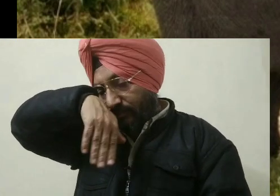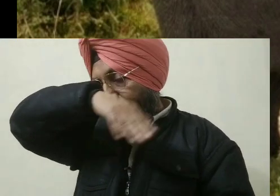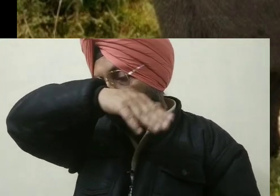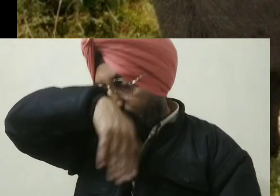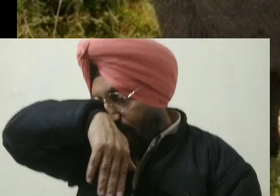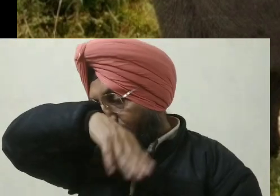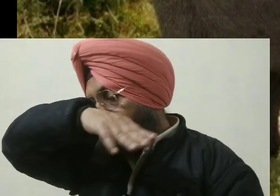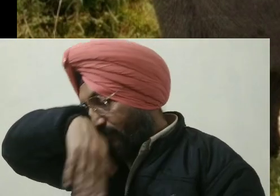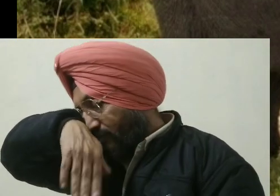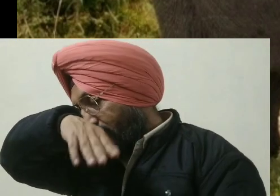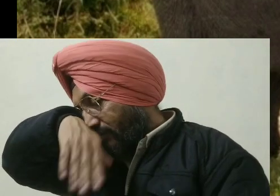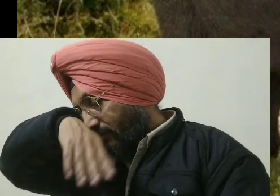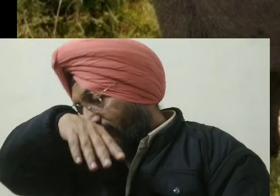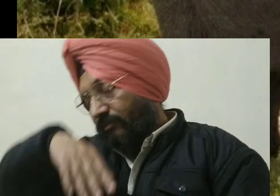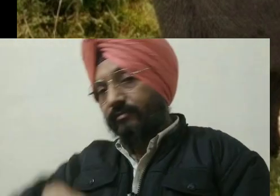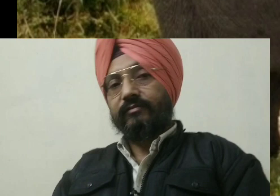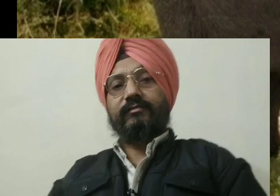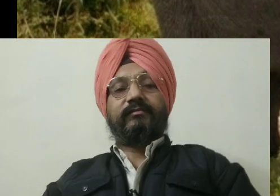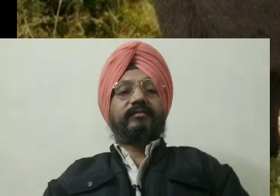हैं